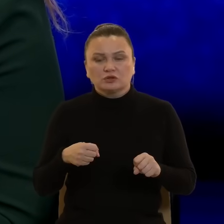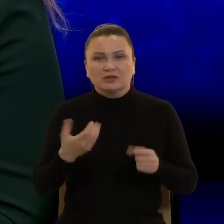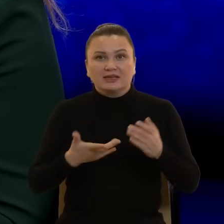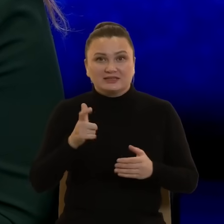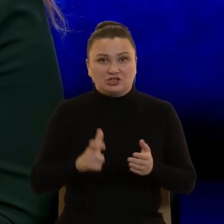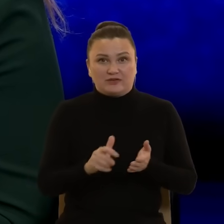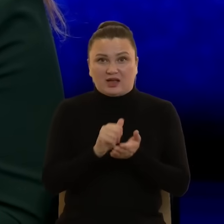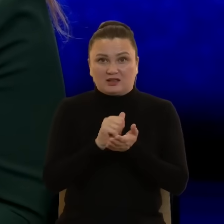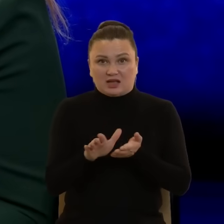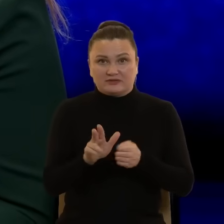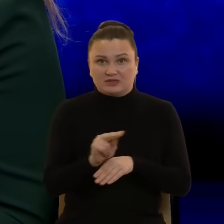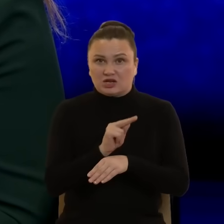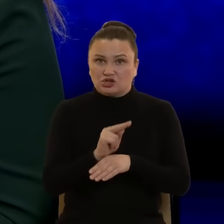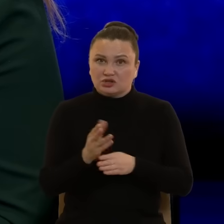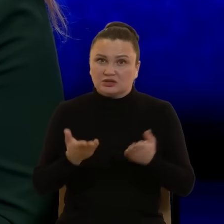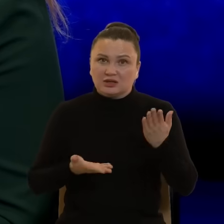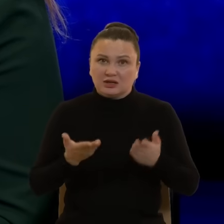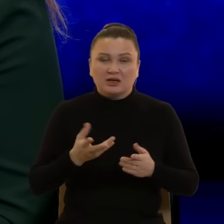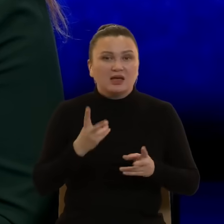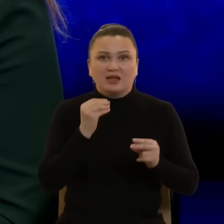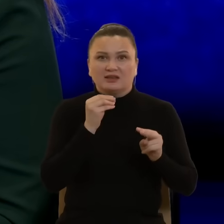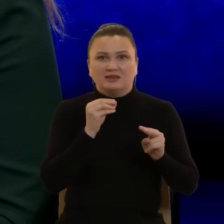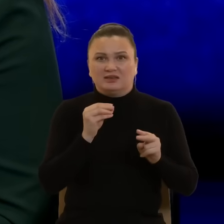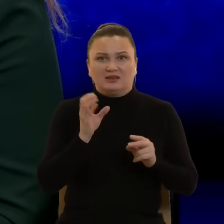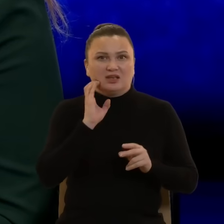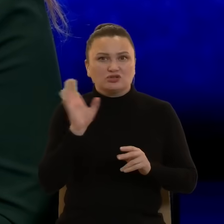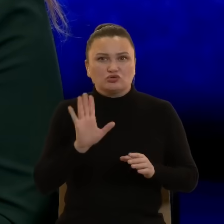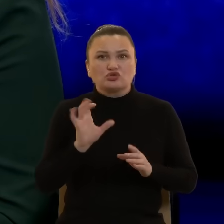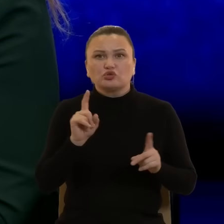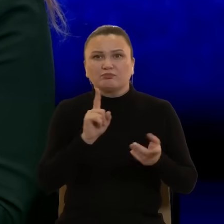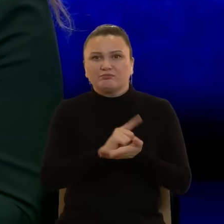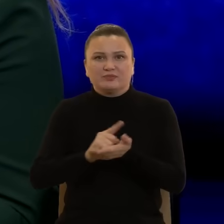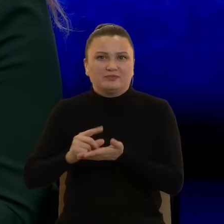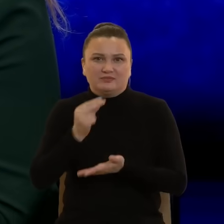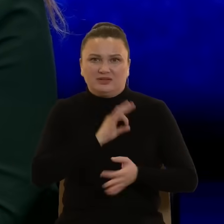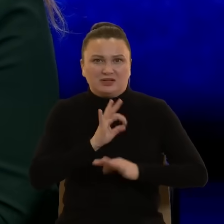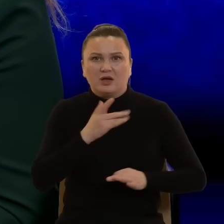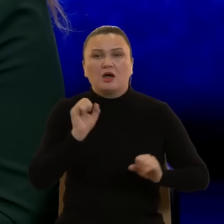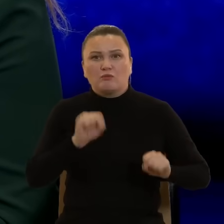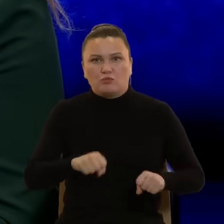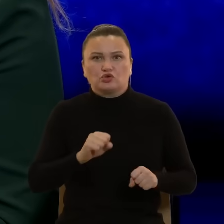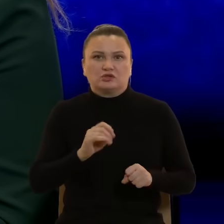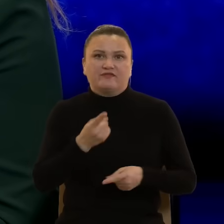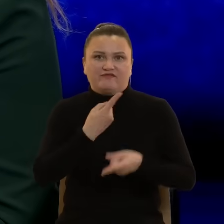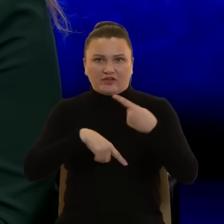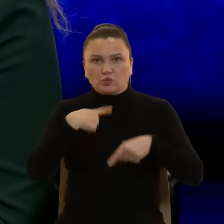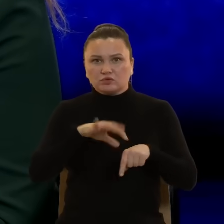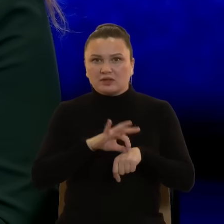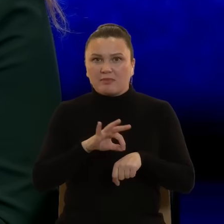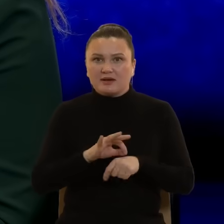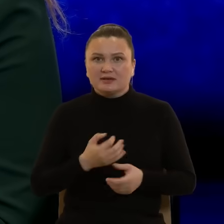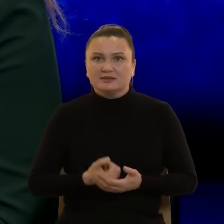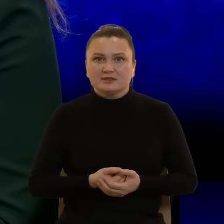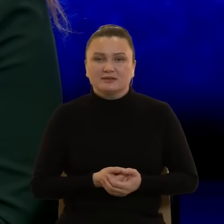пациент отказывается лечиться, либо не соблюдает рекомендации, это может привести к рецидиву, то есть к возврату симптомов заболевания.